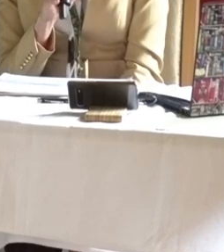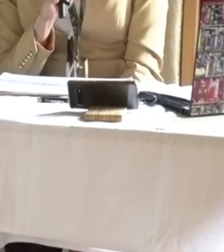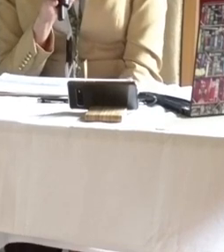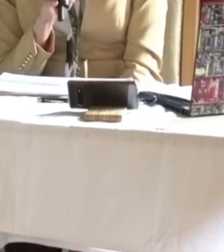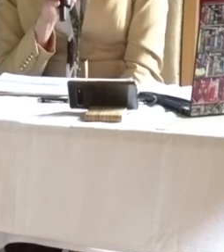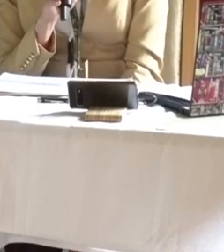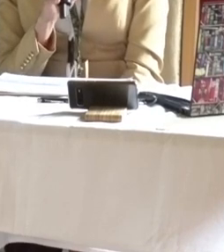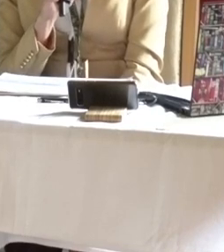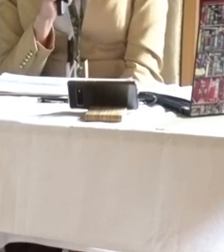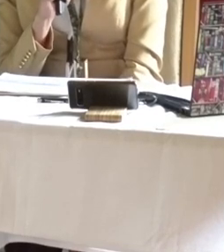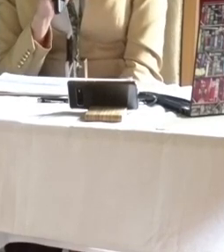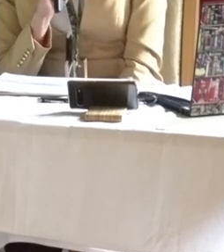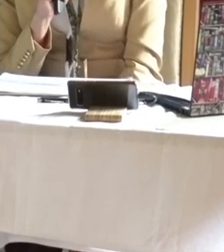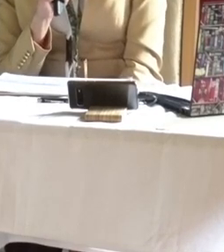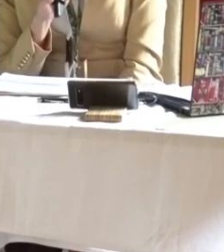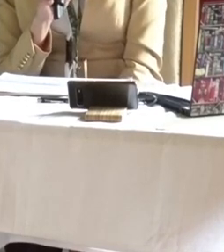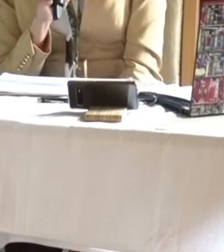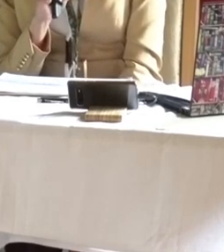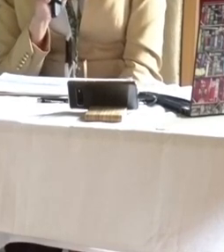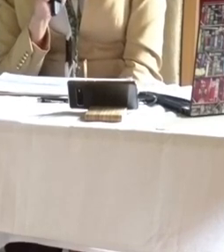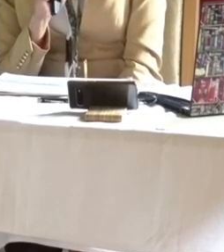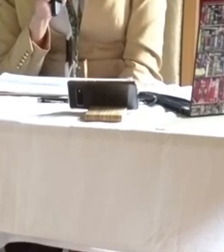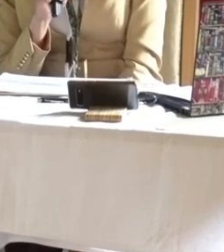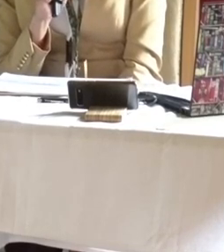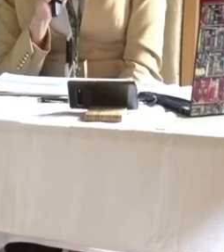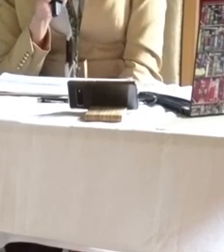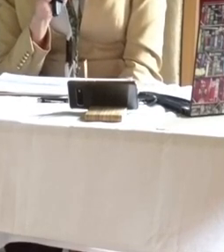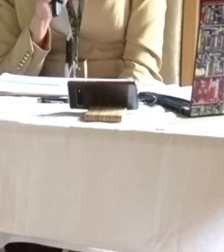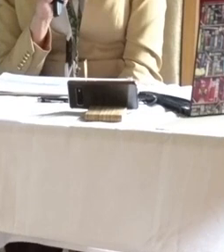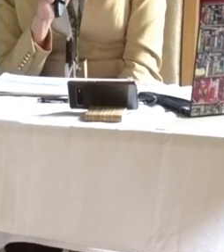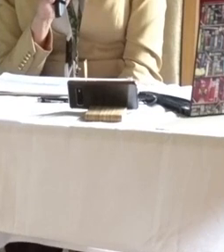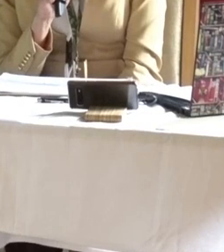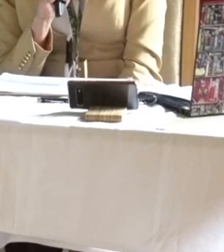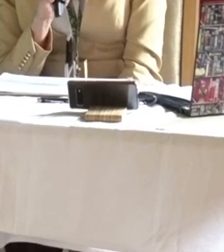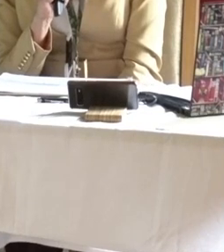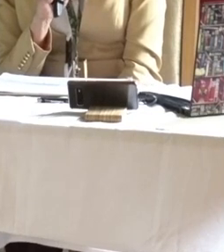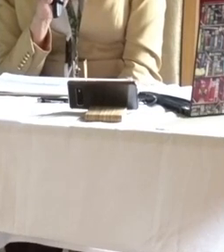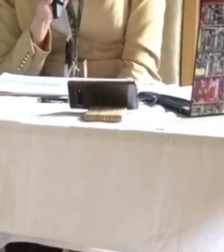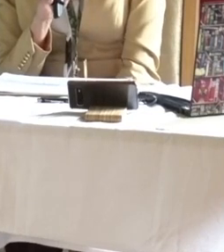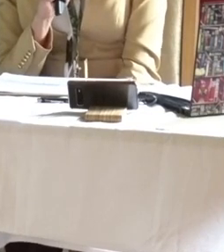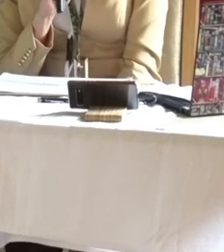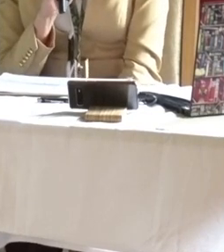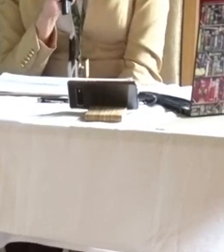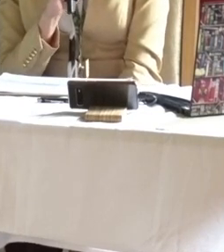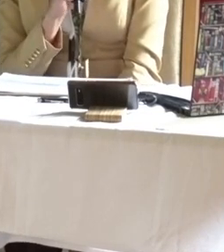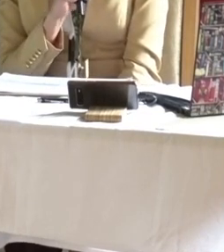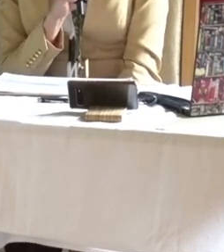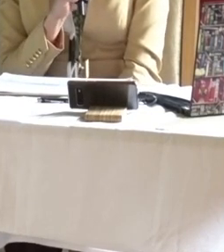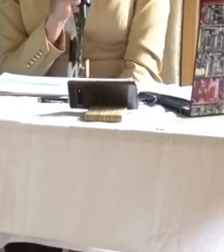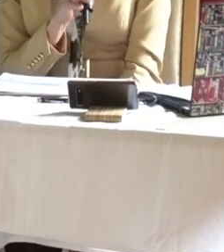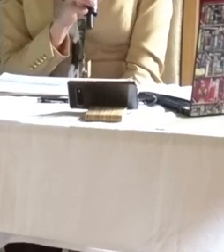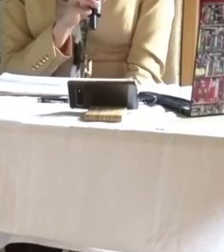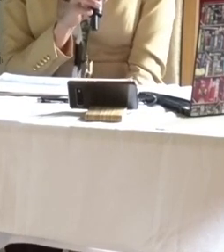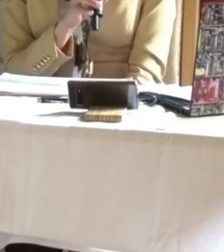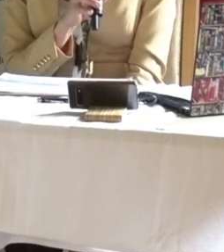že většinově, že publikovat a vytvářet obsah o lidech se speciálními potřebami má být